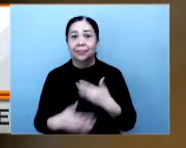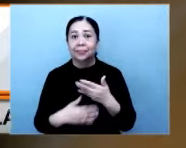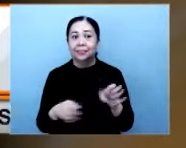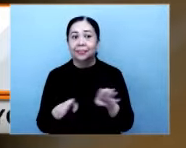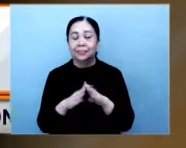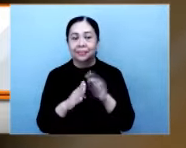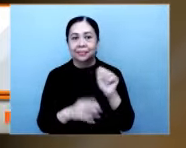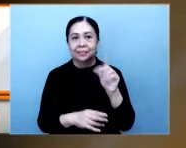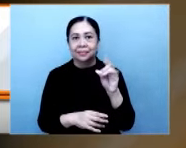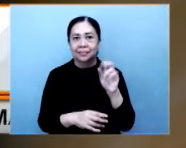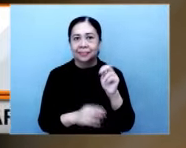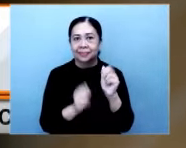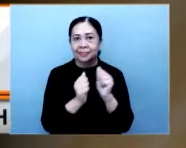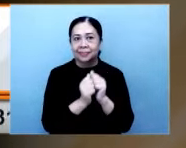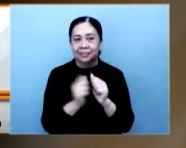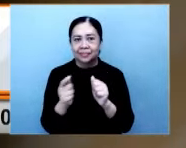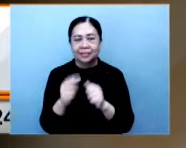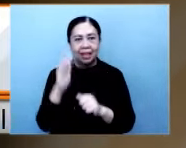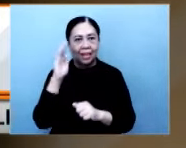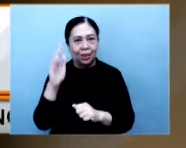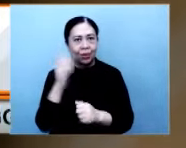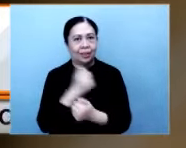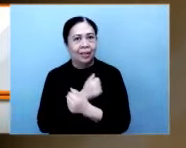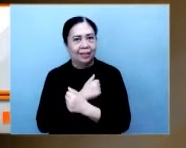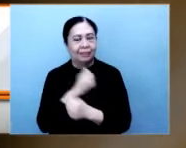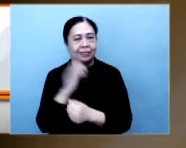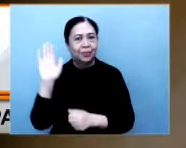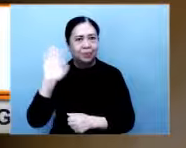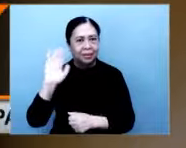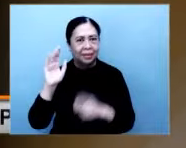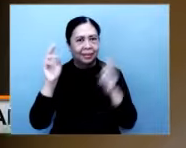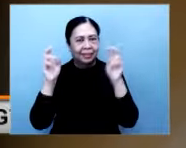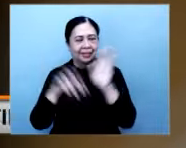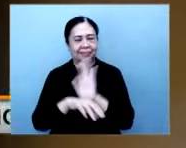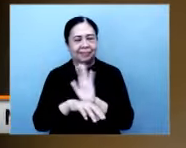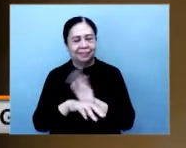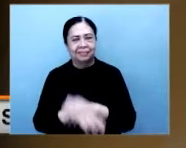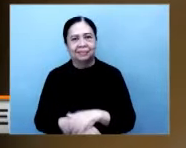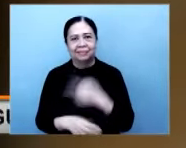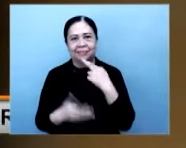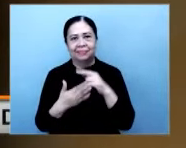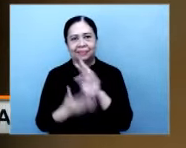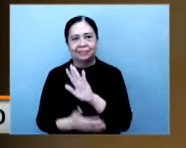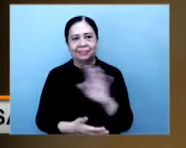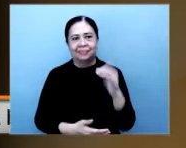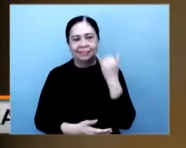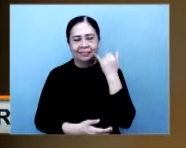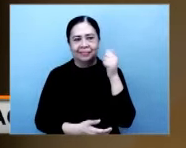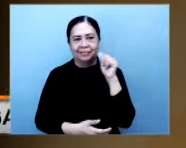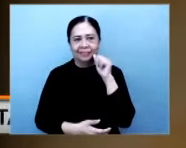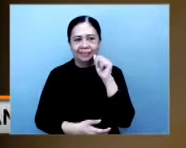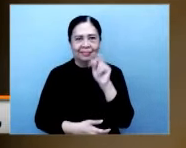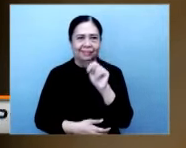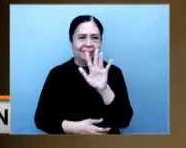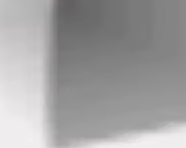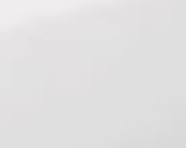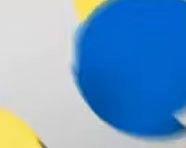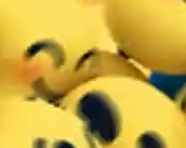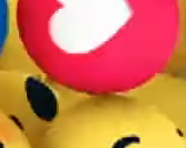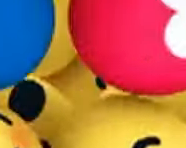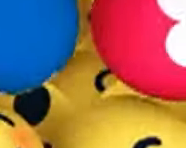sa blockbuster film na Hello, Love, Goodbye. Nagbabalita mula sa Frontline, Johnny Alipoon, News 5.